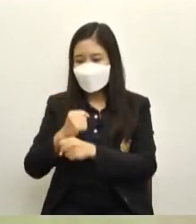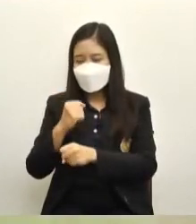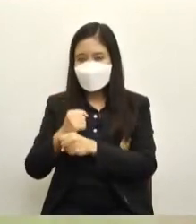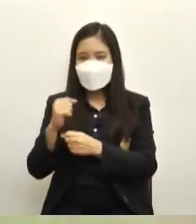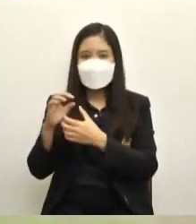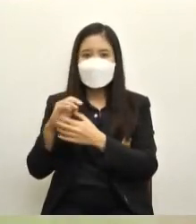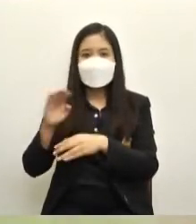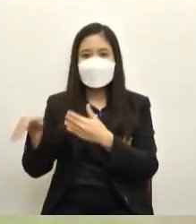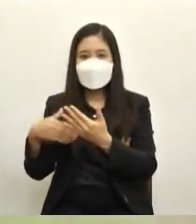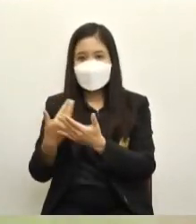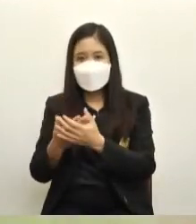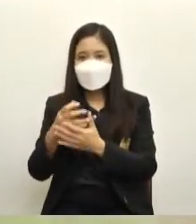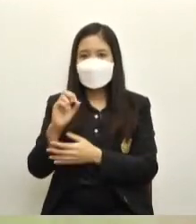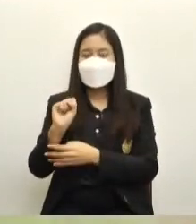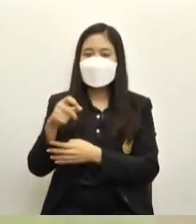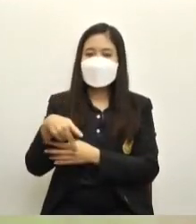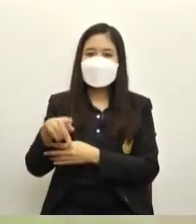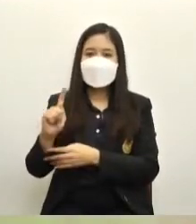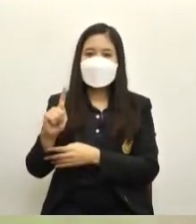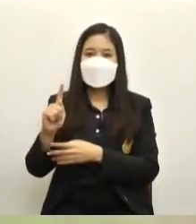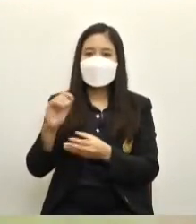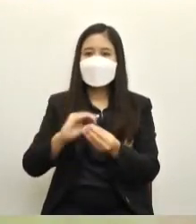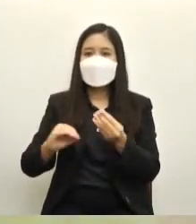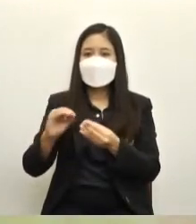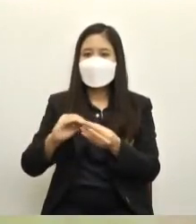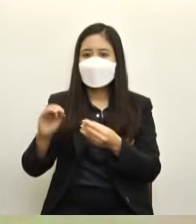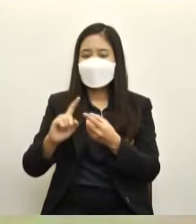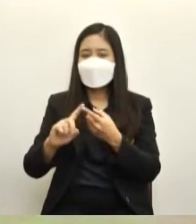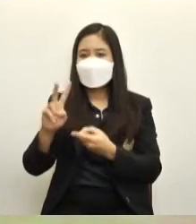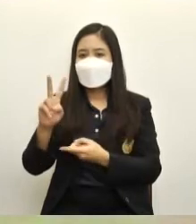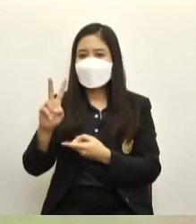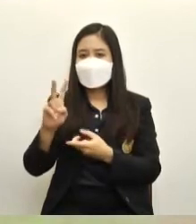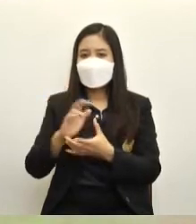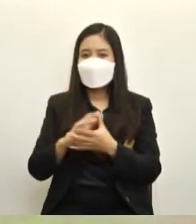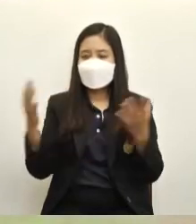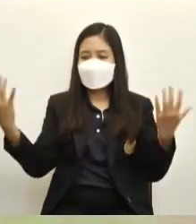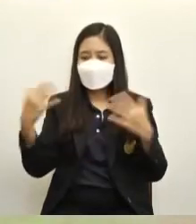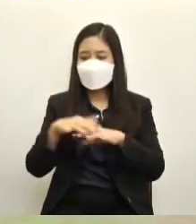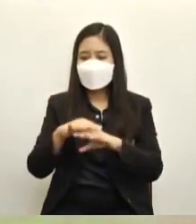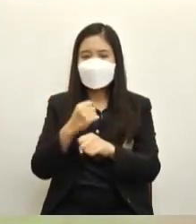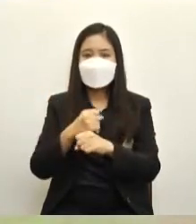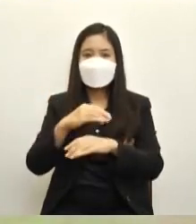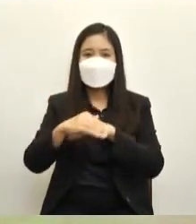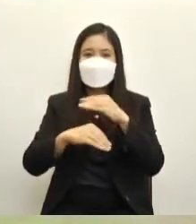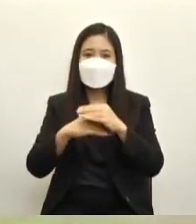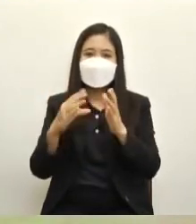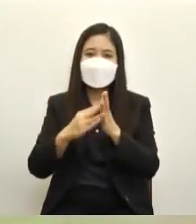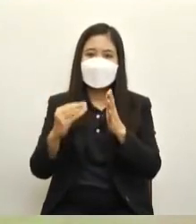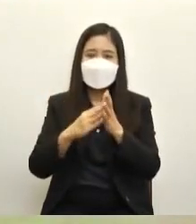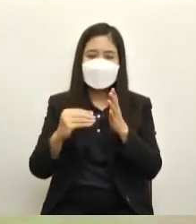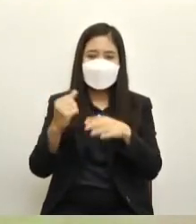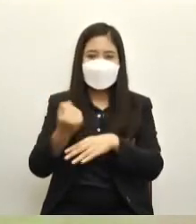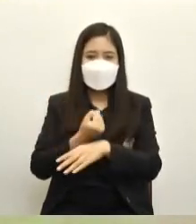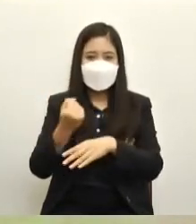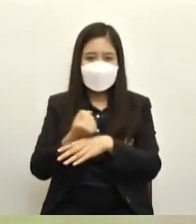าสำนักงานเขตพื้นที่การศึกษาประถมศึกษาชาเชิงเทราเขต2ที่ได้ร่วมกันดำเนินการฝึกอบรมเป็นไปด้วย